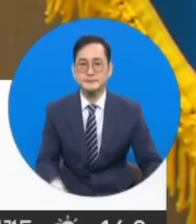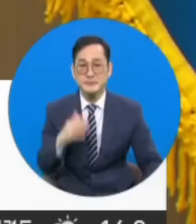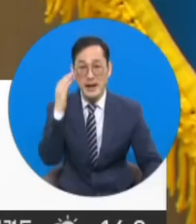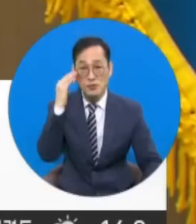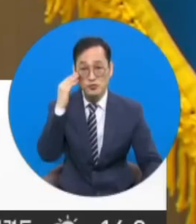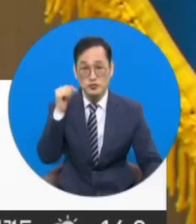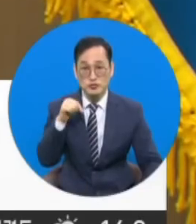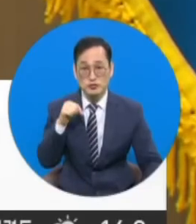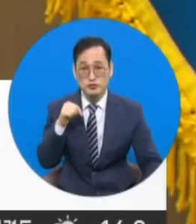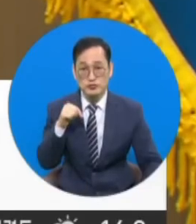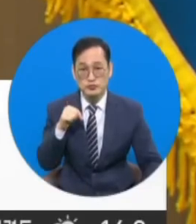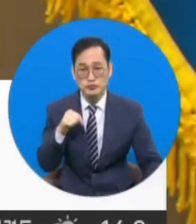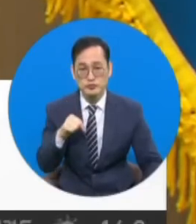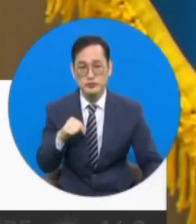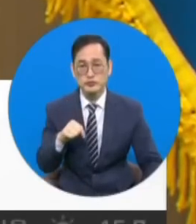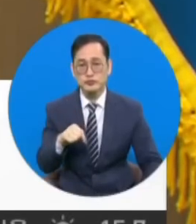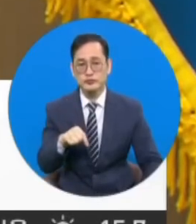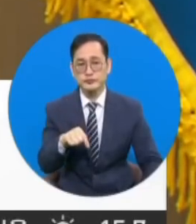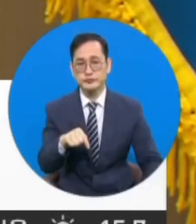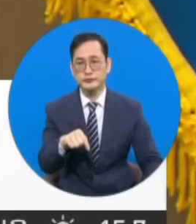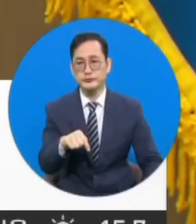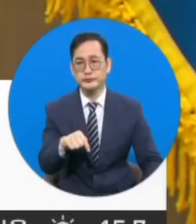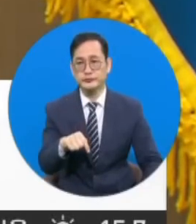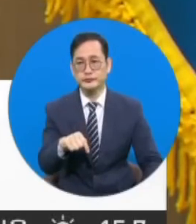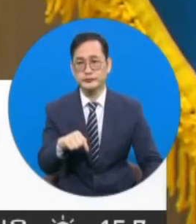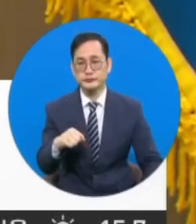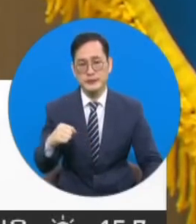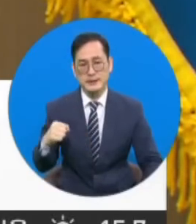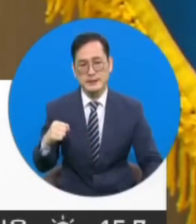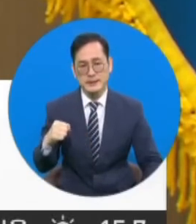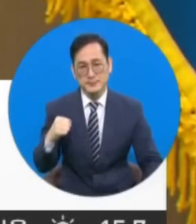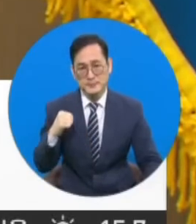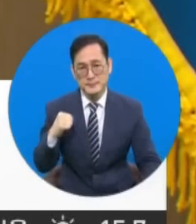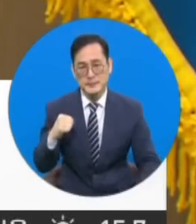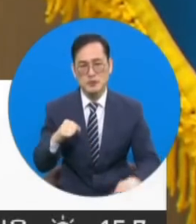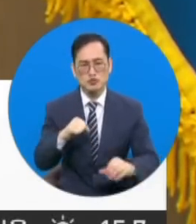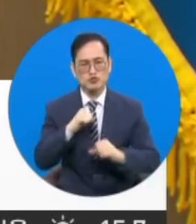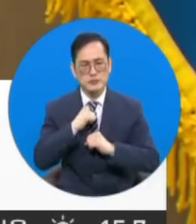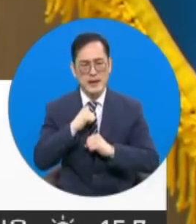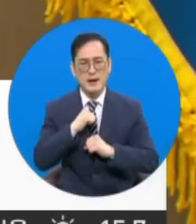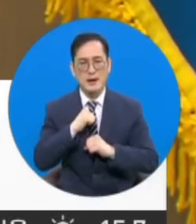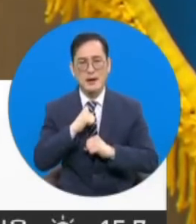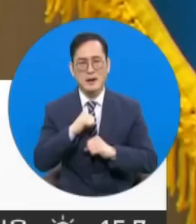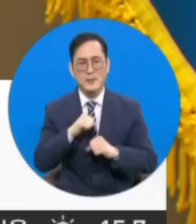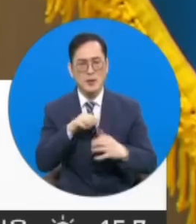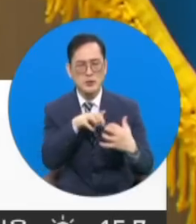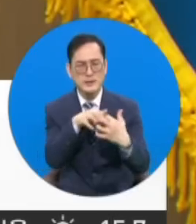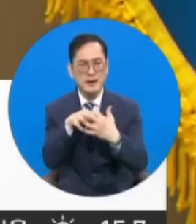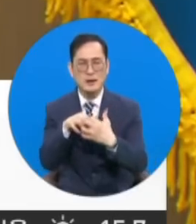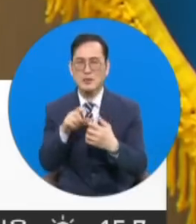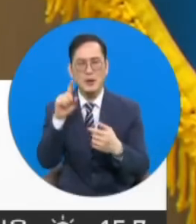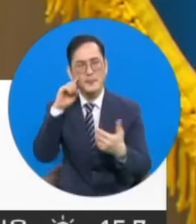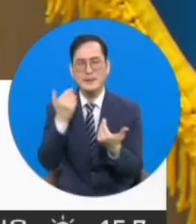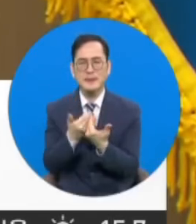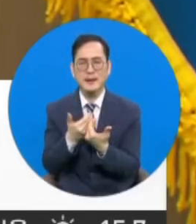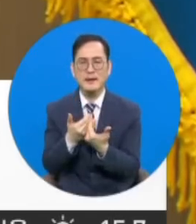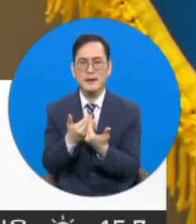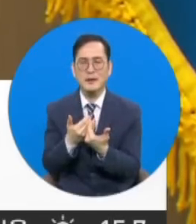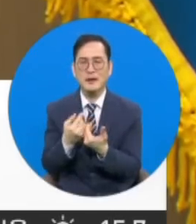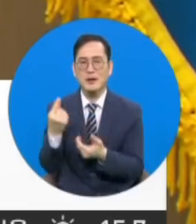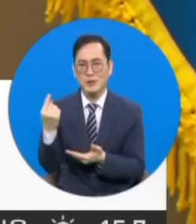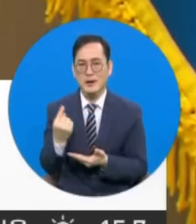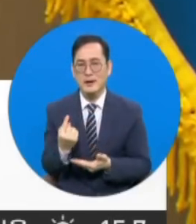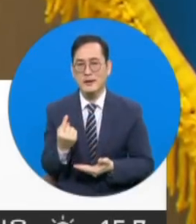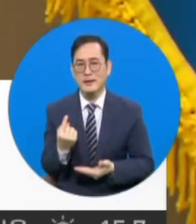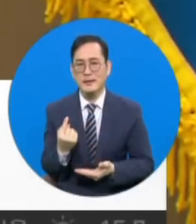분쟁의 군사적 해결과 힘에 의한 현상 변경을 반대해 왔습니다 특히 안보와